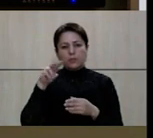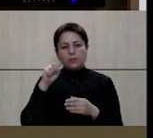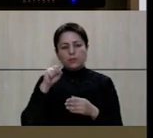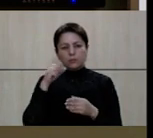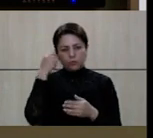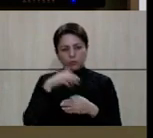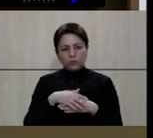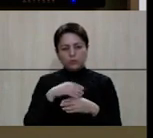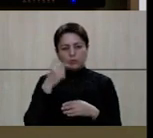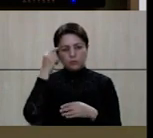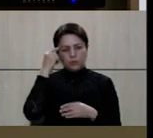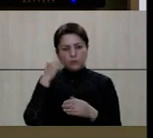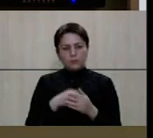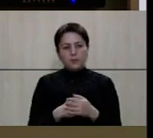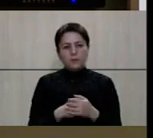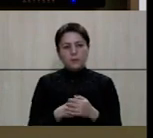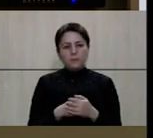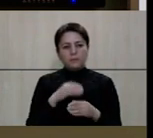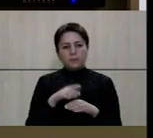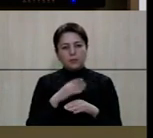bo'ldimi? Barakalla.